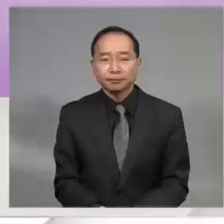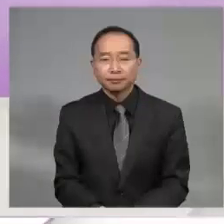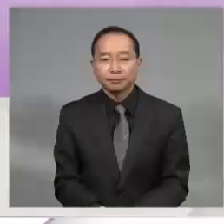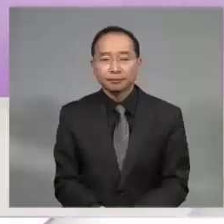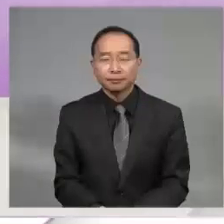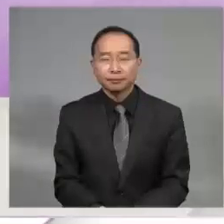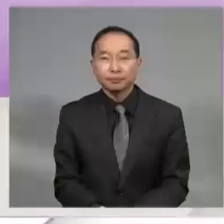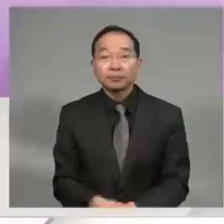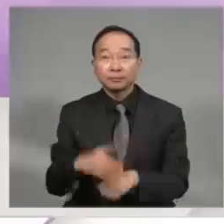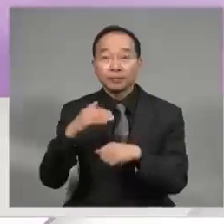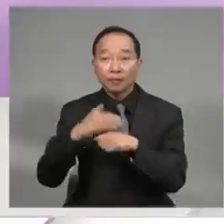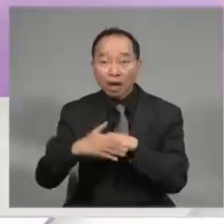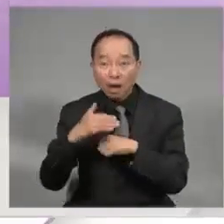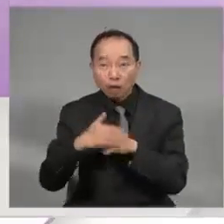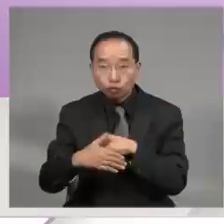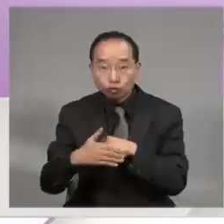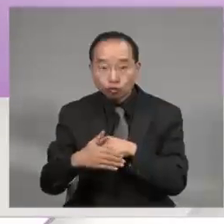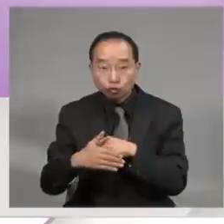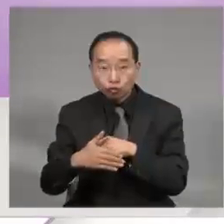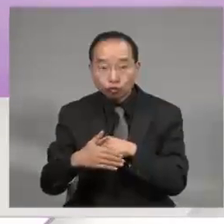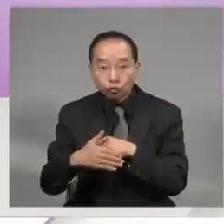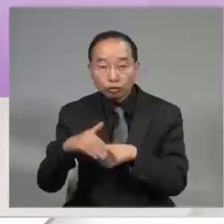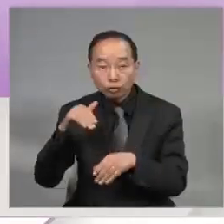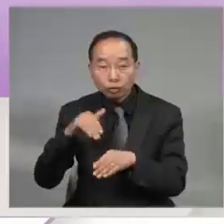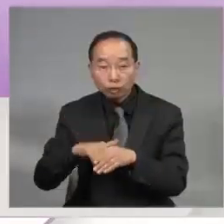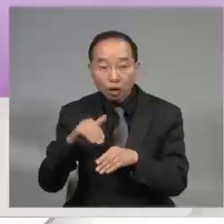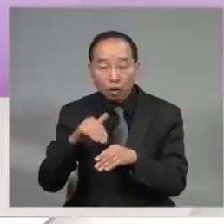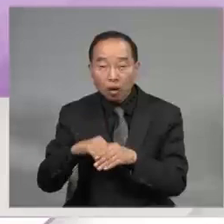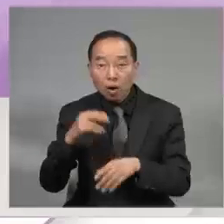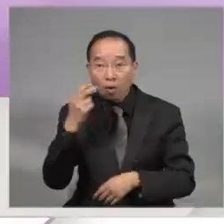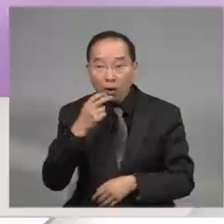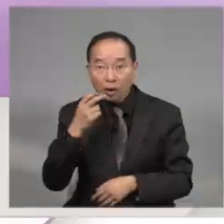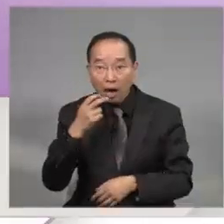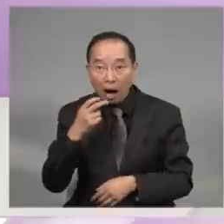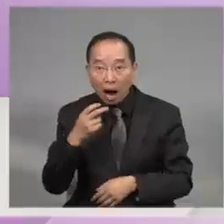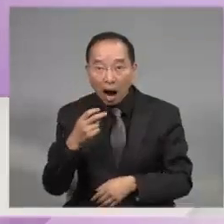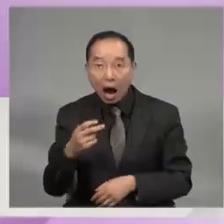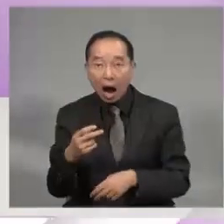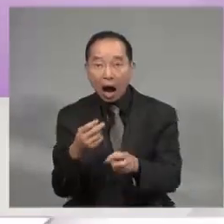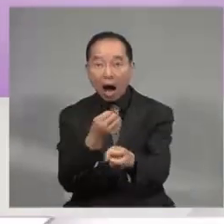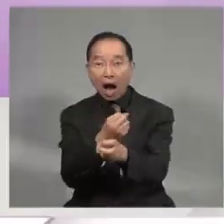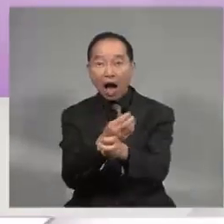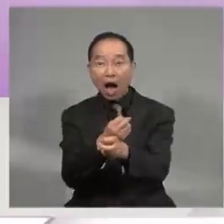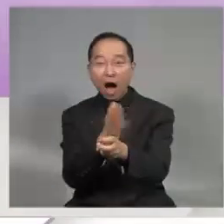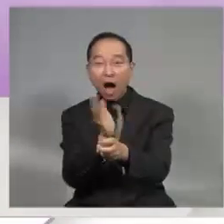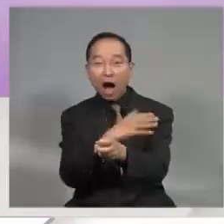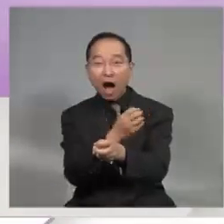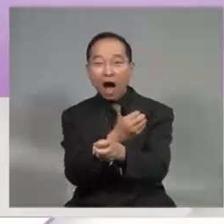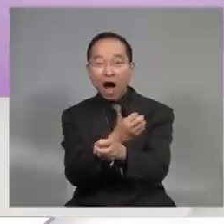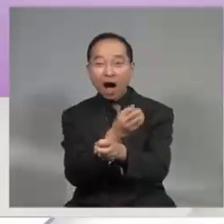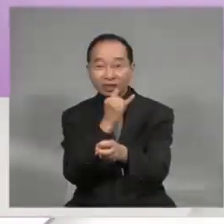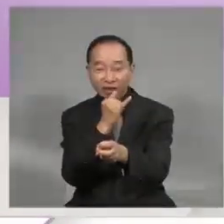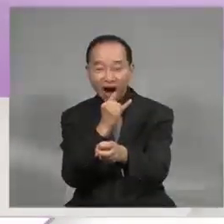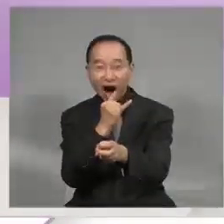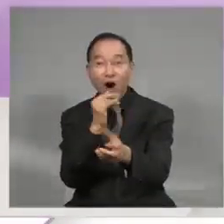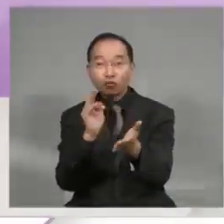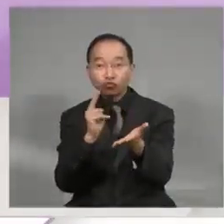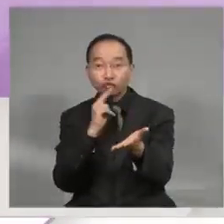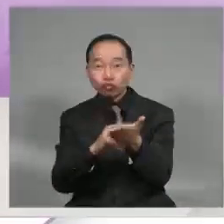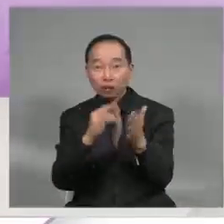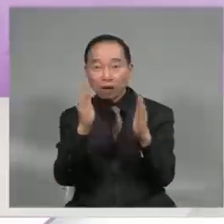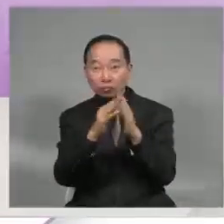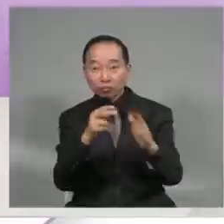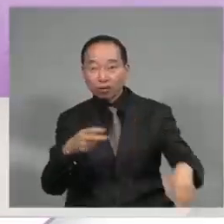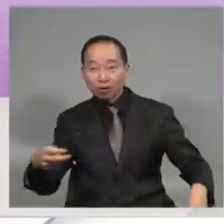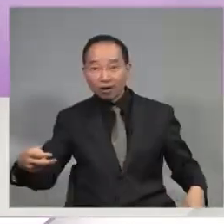네, 대구 중구 선거. 아, 좌측 깜빡이 켜네요. 네. 이제 들어가나 봐요. 이제 우체국으로 네, 들어가는 것 같습니다. 예. 아,